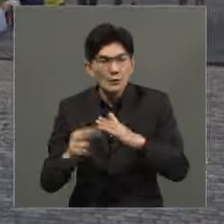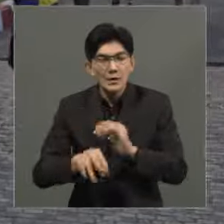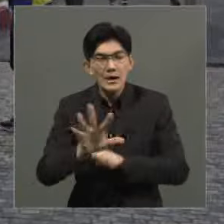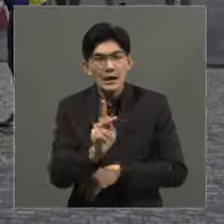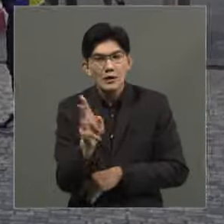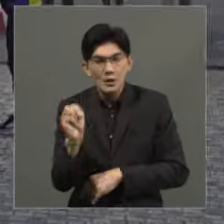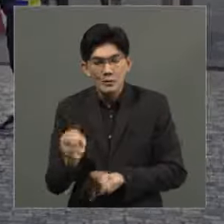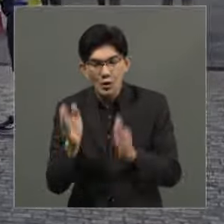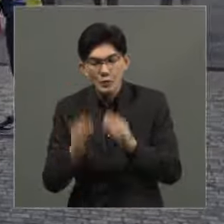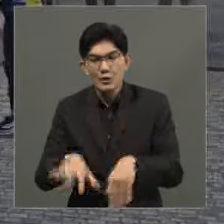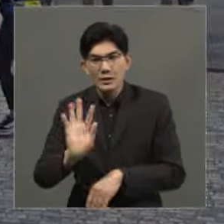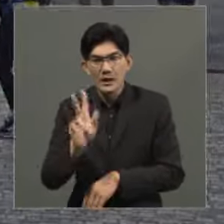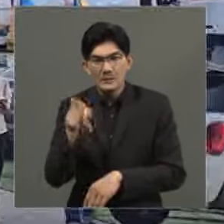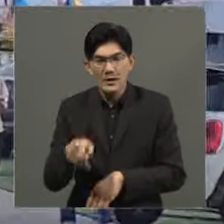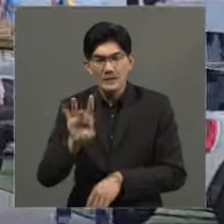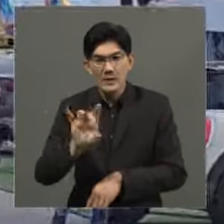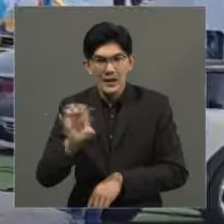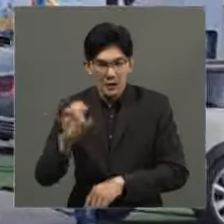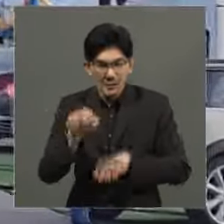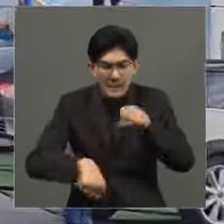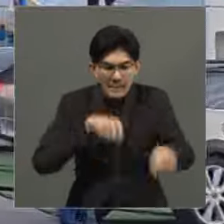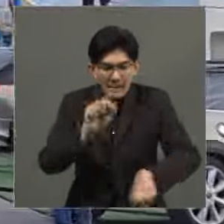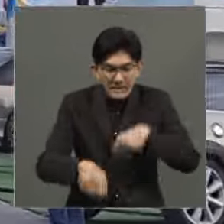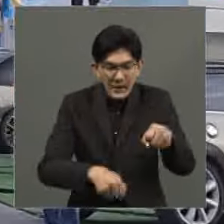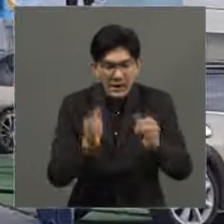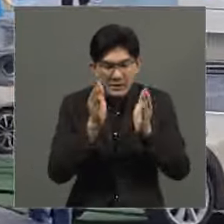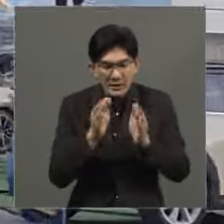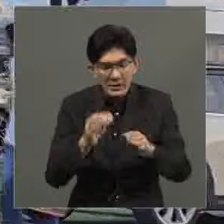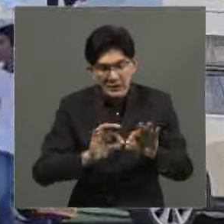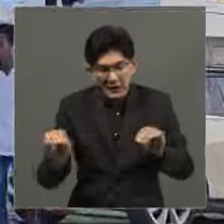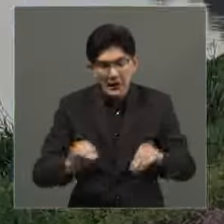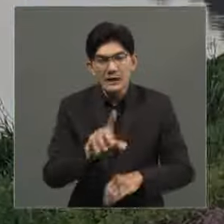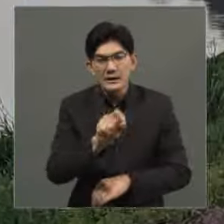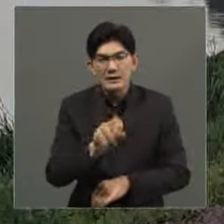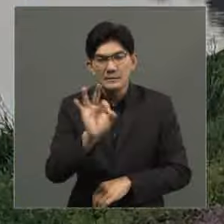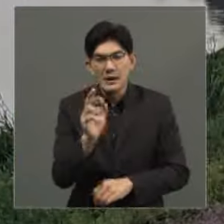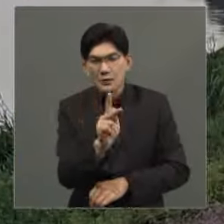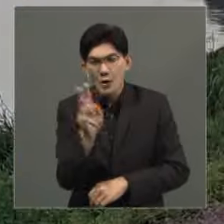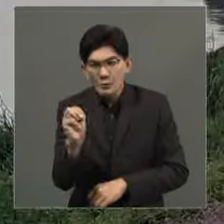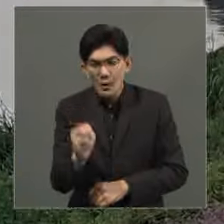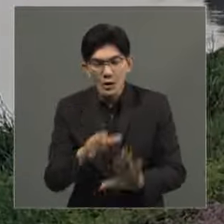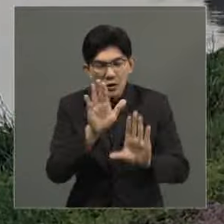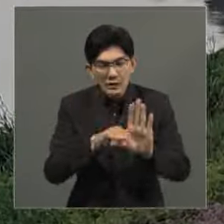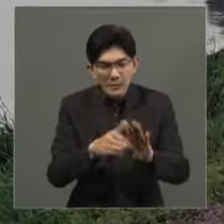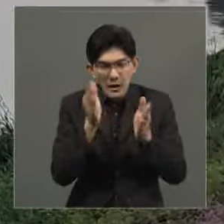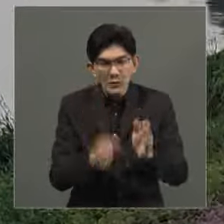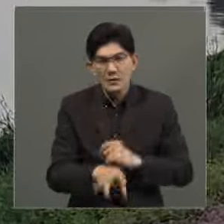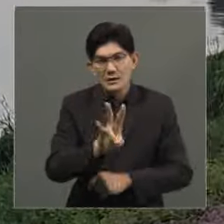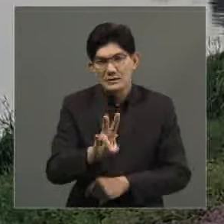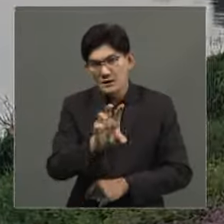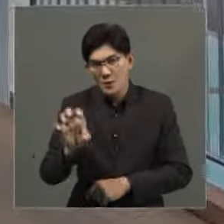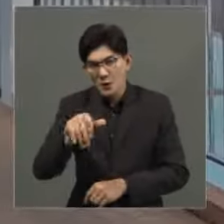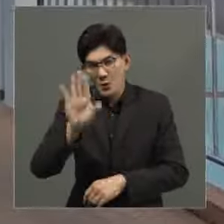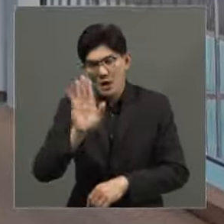กมประมาณ 5,800คนแล้วก็ปั่นจักรยา 29กมเนี่ยนะฮะมีผู้สมัครกว่า 700คนนะ